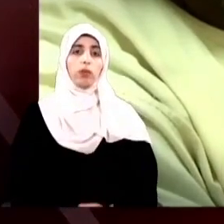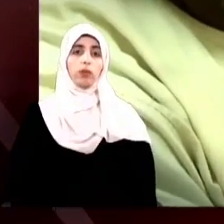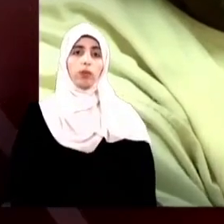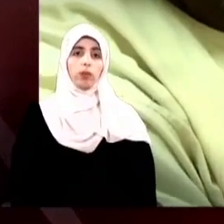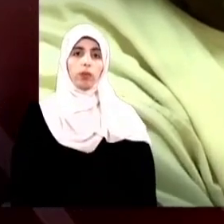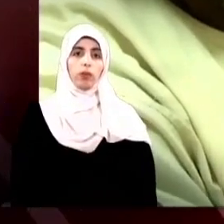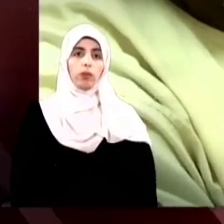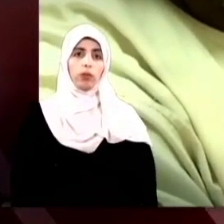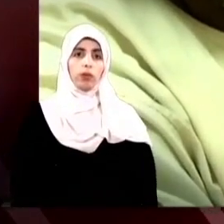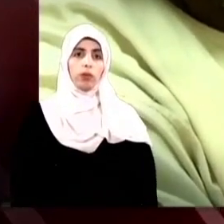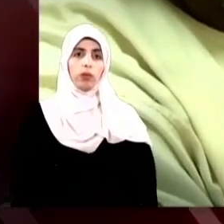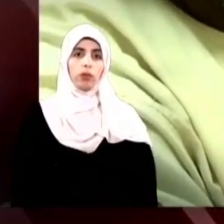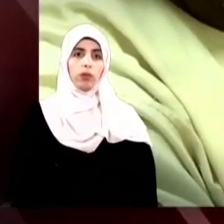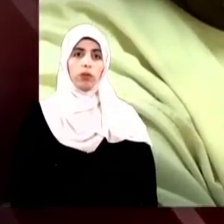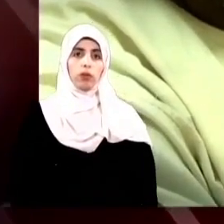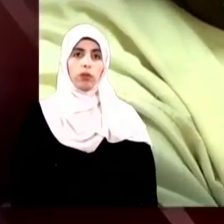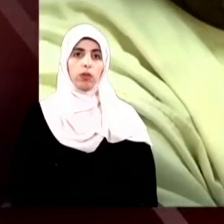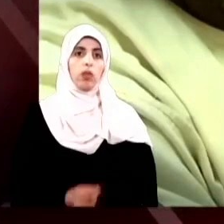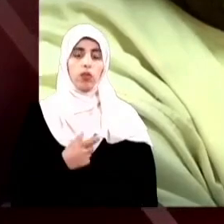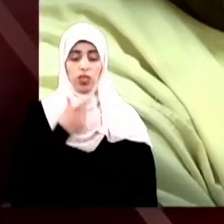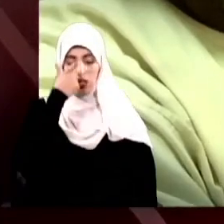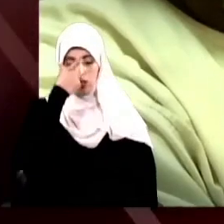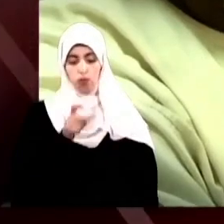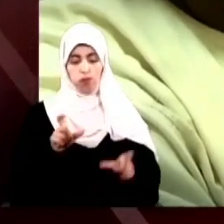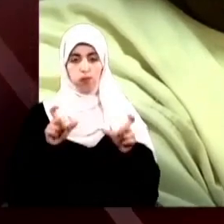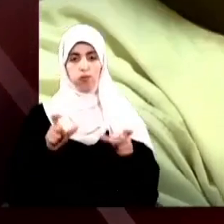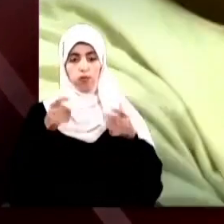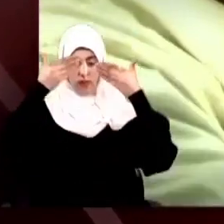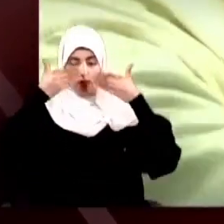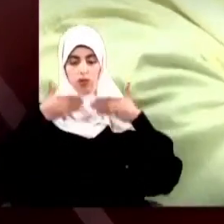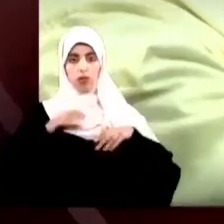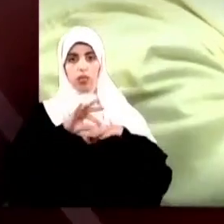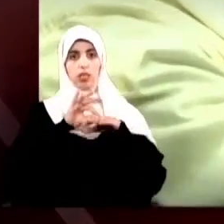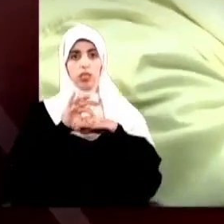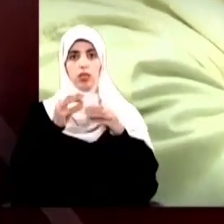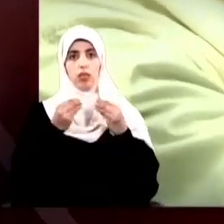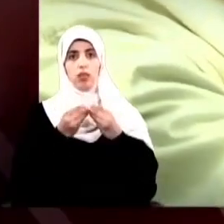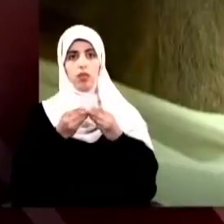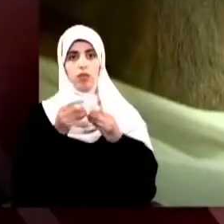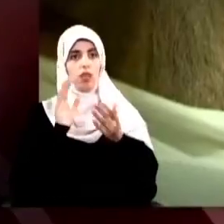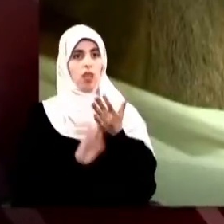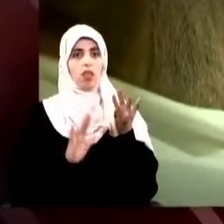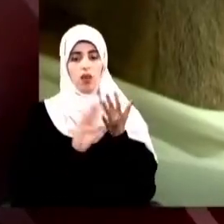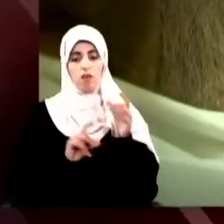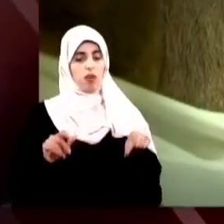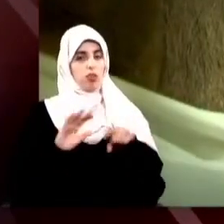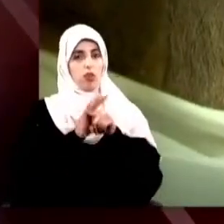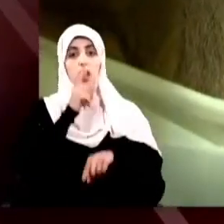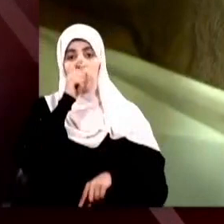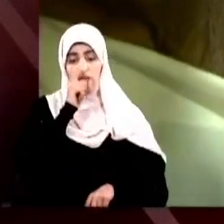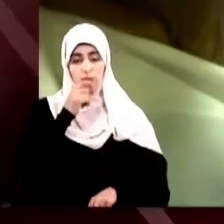يعني أنه الأجسام المضادة اللي موجودة في جسم الإنسان قد لا تستطيع أن تتحكم في هذا الفيروس،